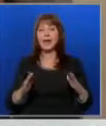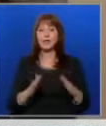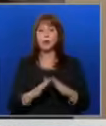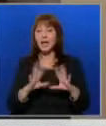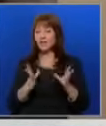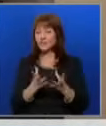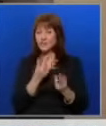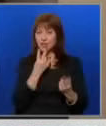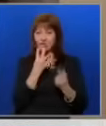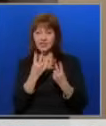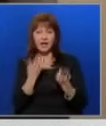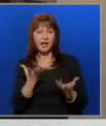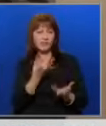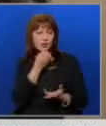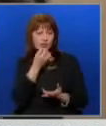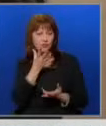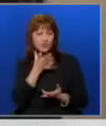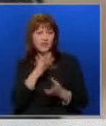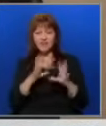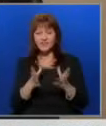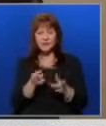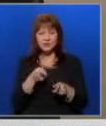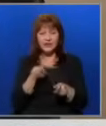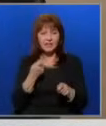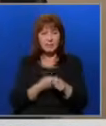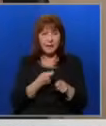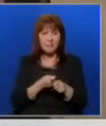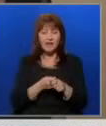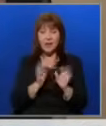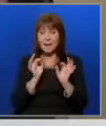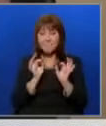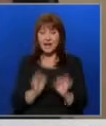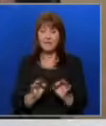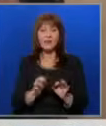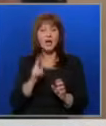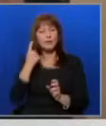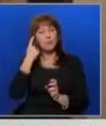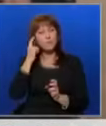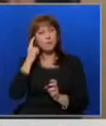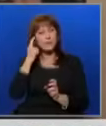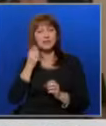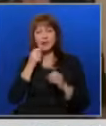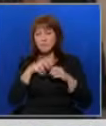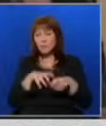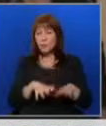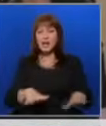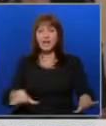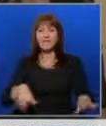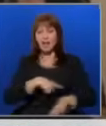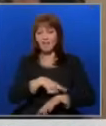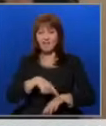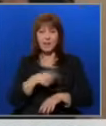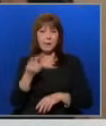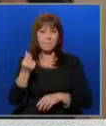Всички видяха какво се случва днес. Всичко, което сме направили, е абсолютно правилно. Като помислим, че пропиляваме цялото това време и